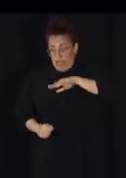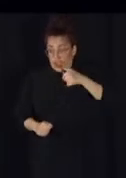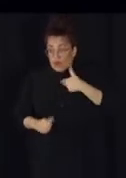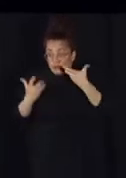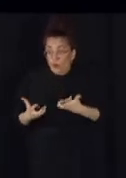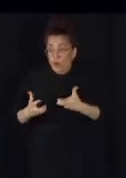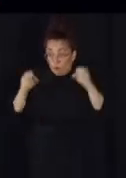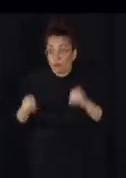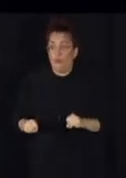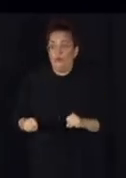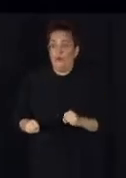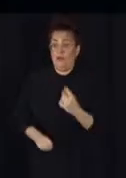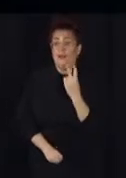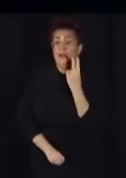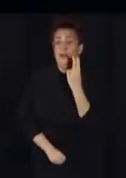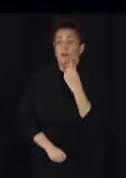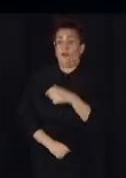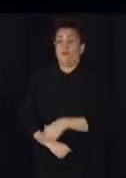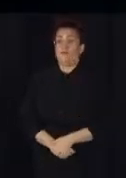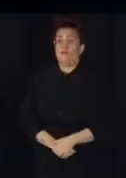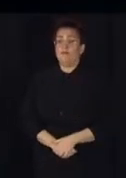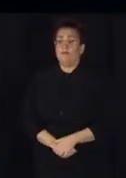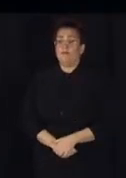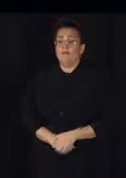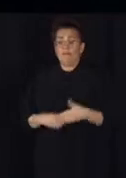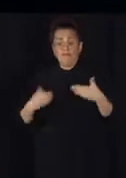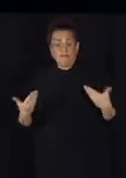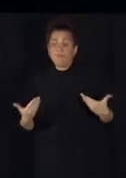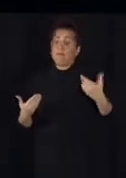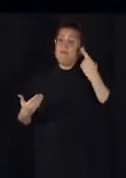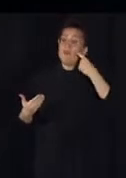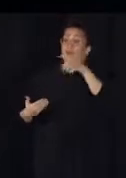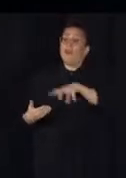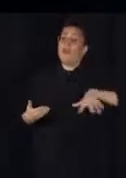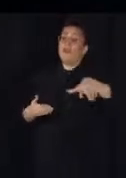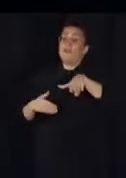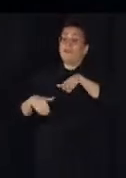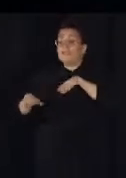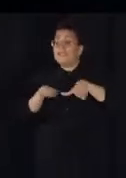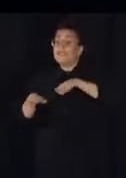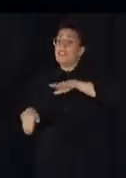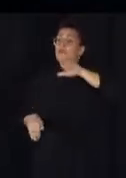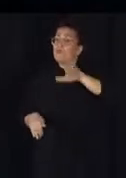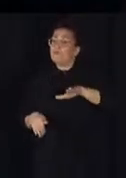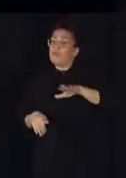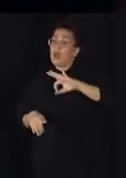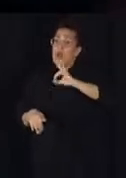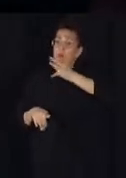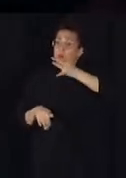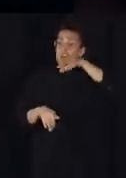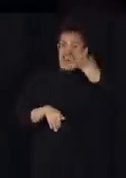Seulement, nous voilà dans un système basé sur l'exploitation de ressources finie, de manière